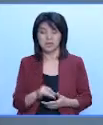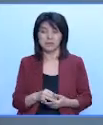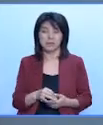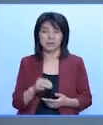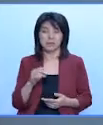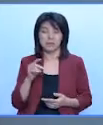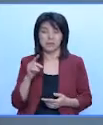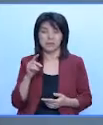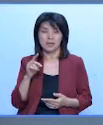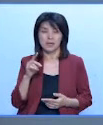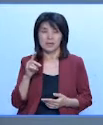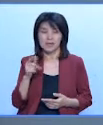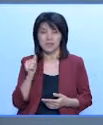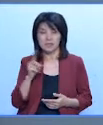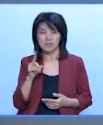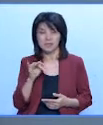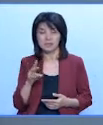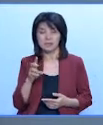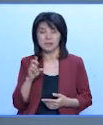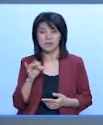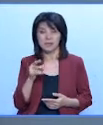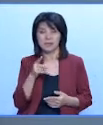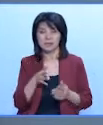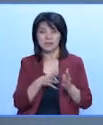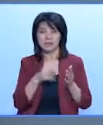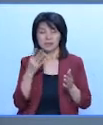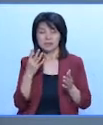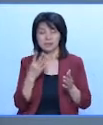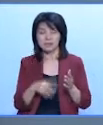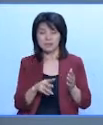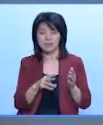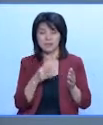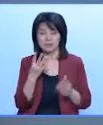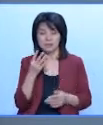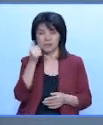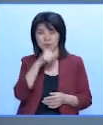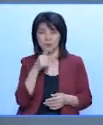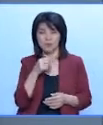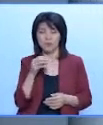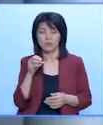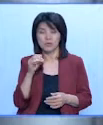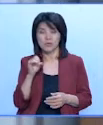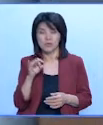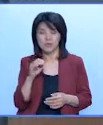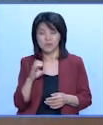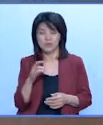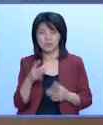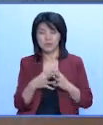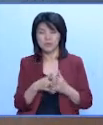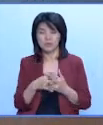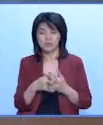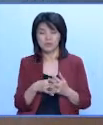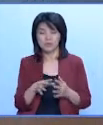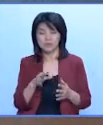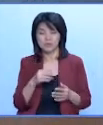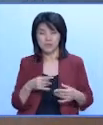Ғазиз Бекеев 1924 жылы 1 мамырда Павлодар облысы Ертіс ауданы Ағашорын ауылында дүниеге келген.